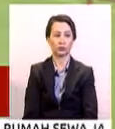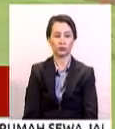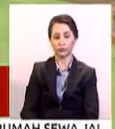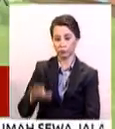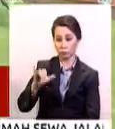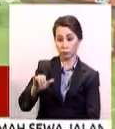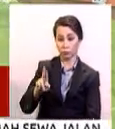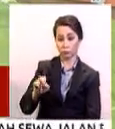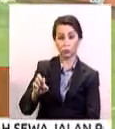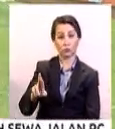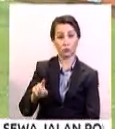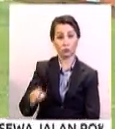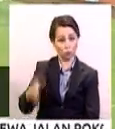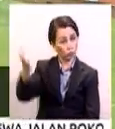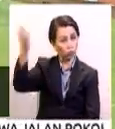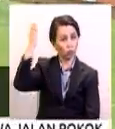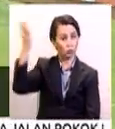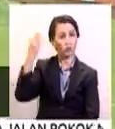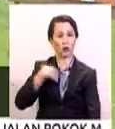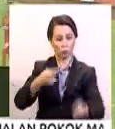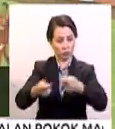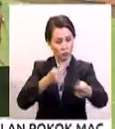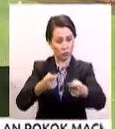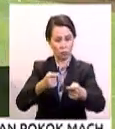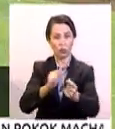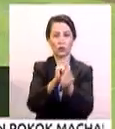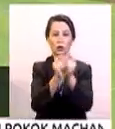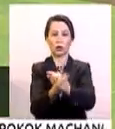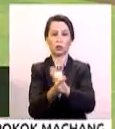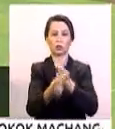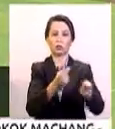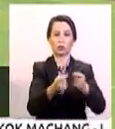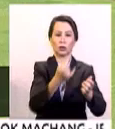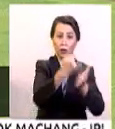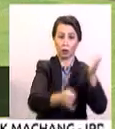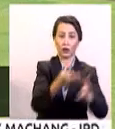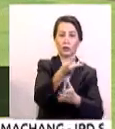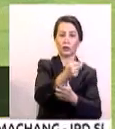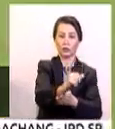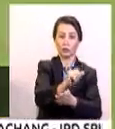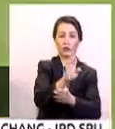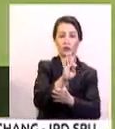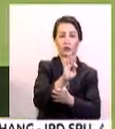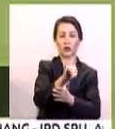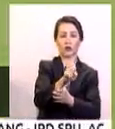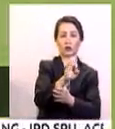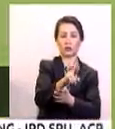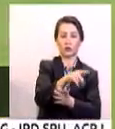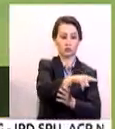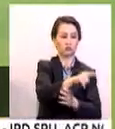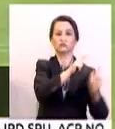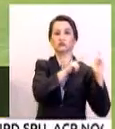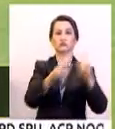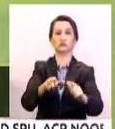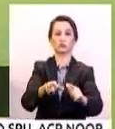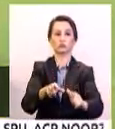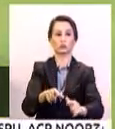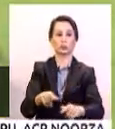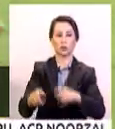pernah mengendalikan skuad TRW musim lepas apabila menggantikan pengendali kelahiran Syria, Fajar Ibrahim, yang meletakkan jawatan.